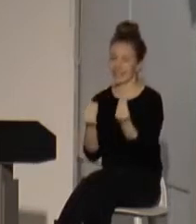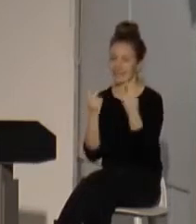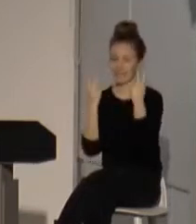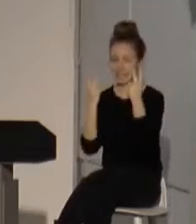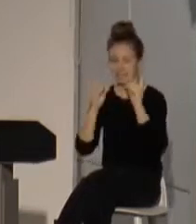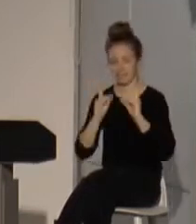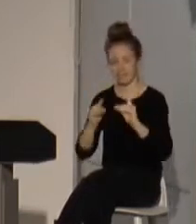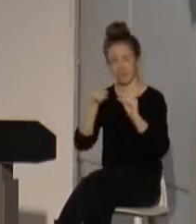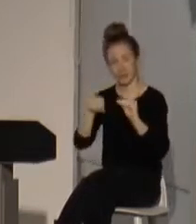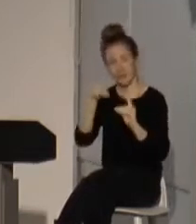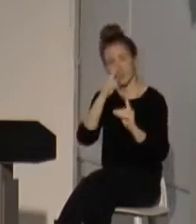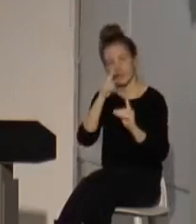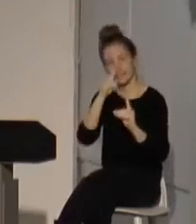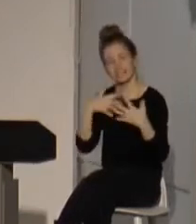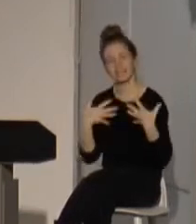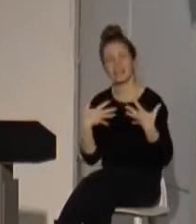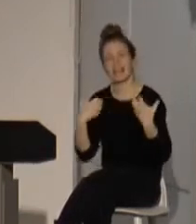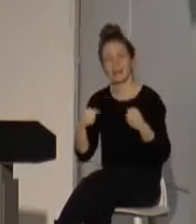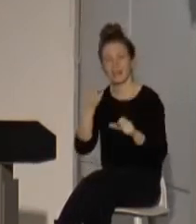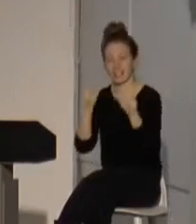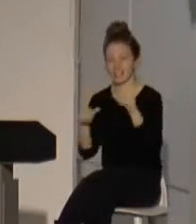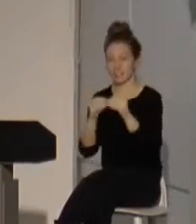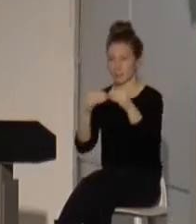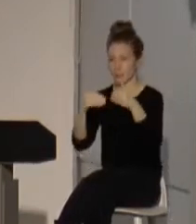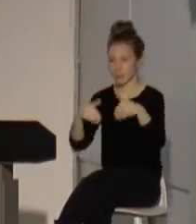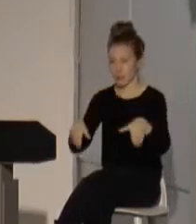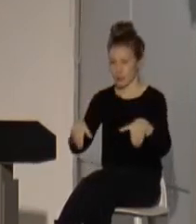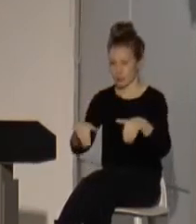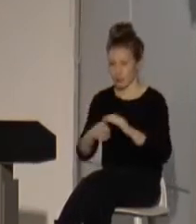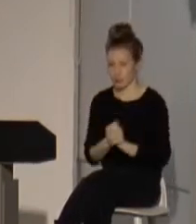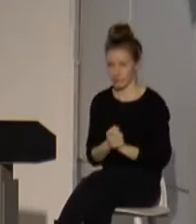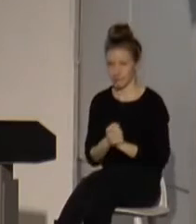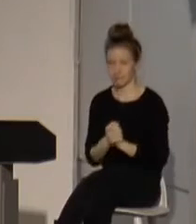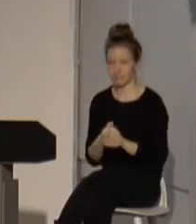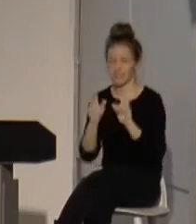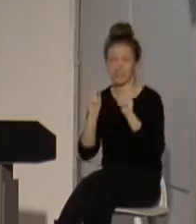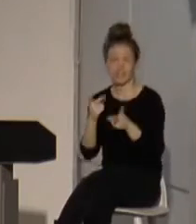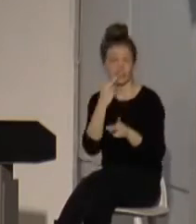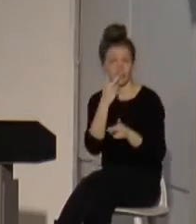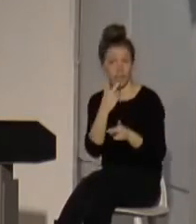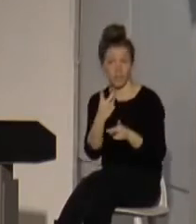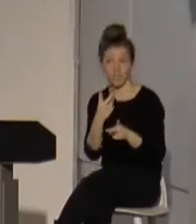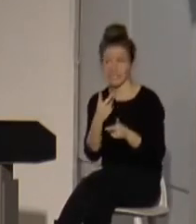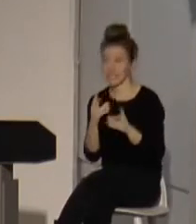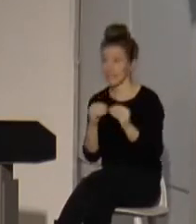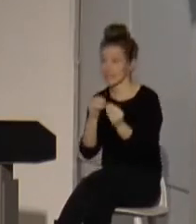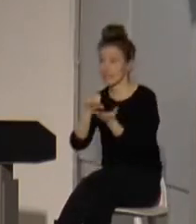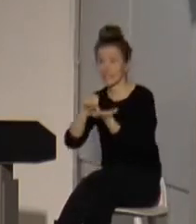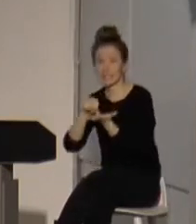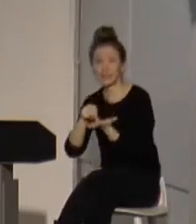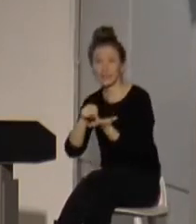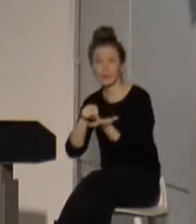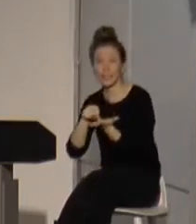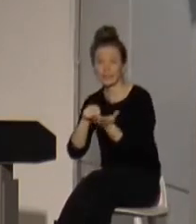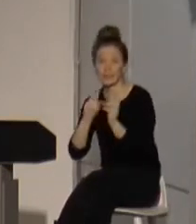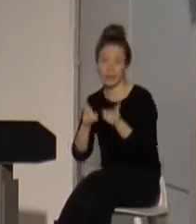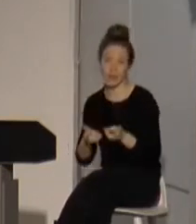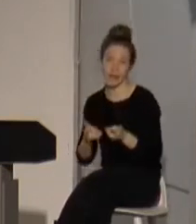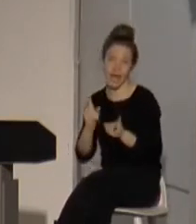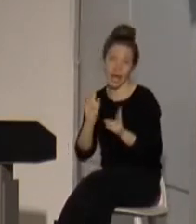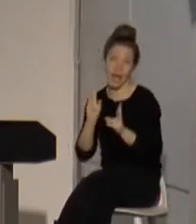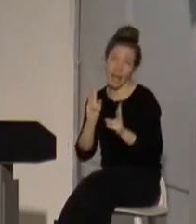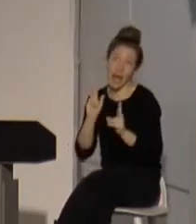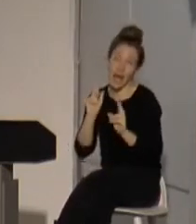שדרכו מנסים לרפא אנשים עם מוגבלויות. אפשר לראות את זה בניתוחים שאמורים בעצם לאפשר